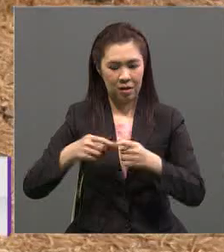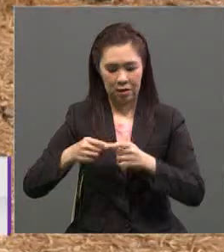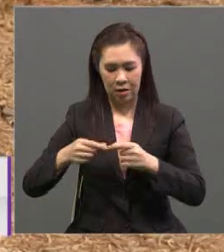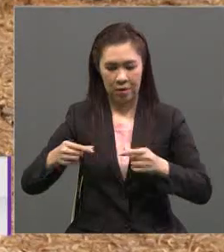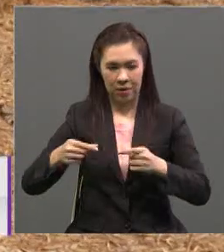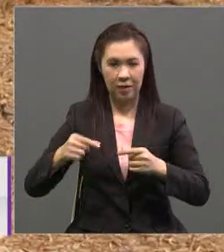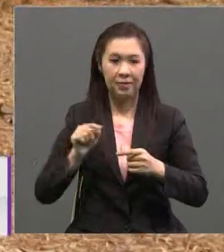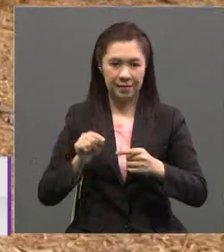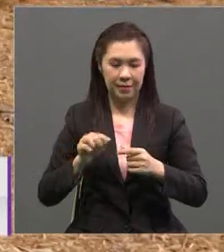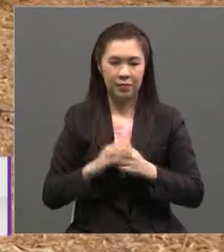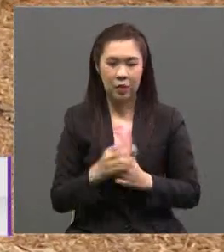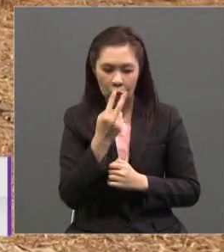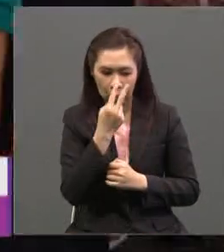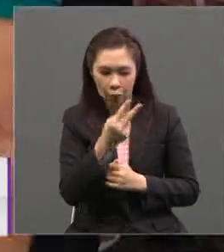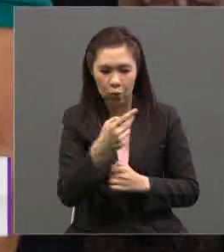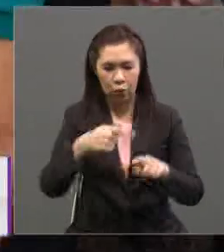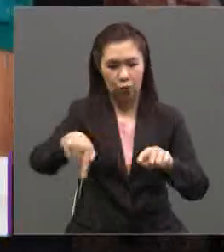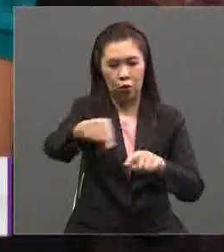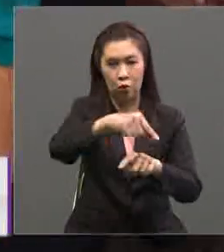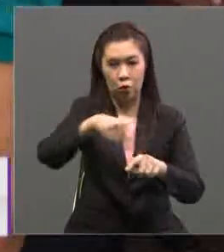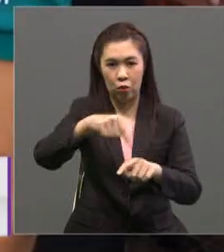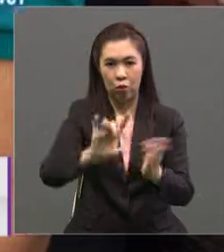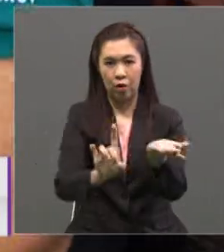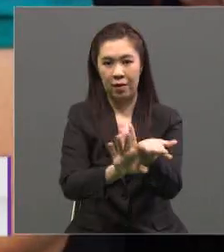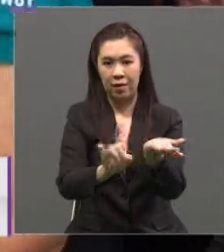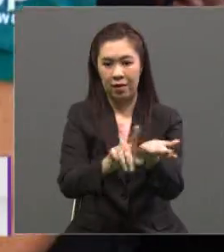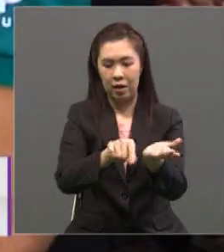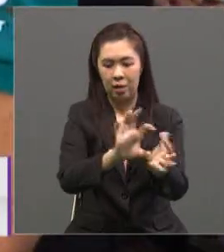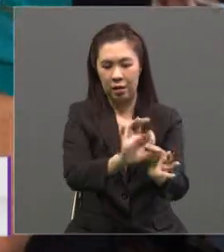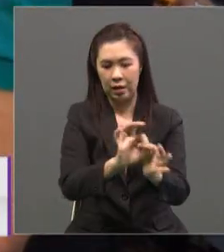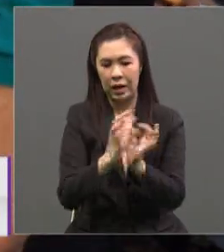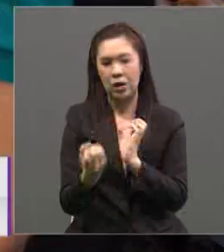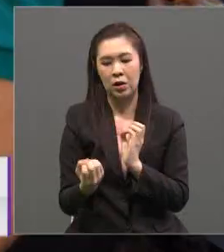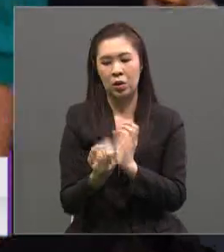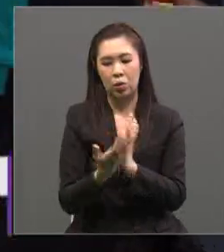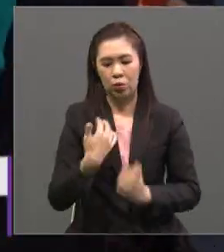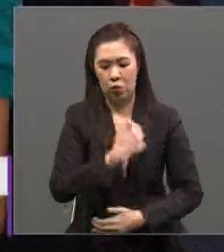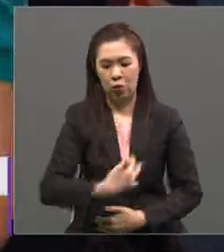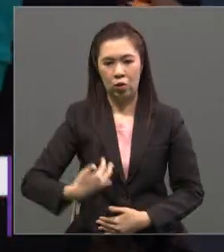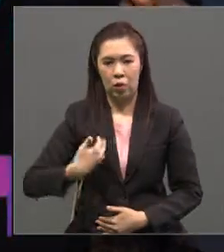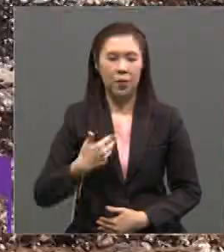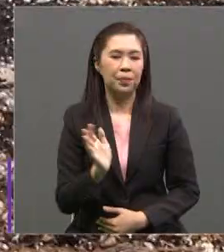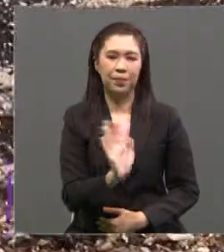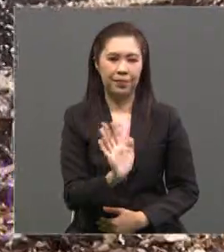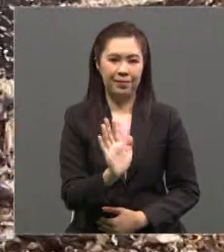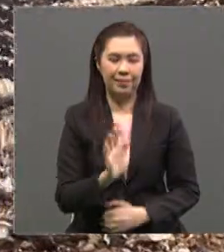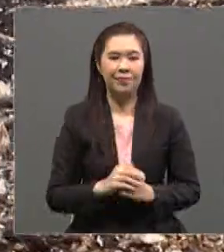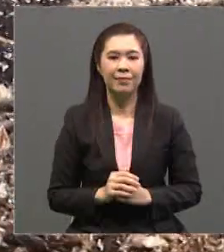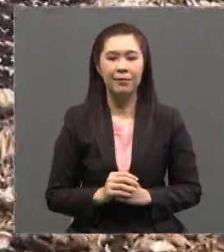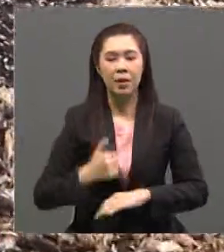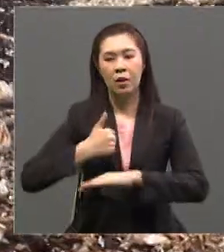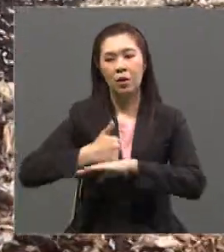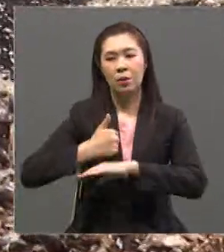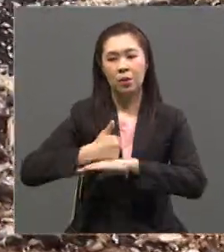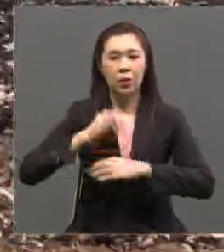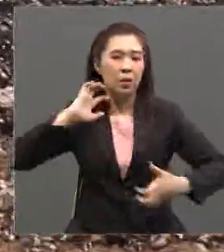าก็พบว่าคุณภาพอากาศในบ่อขยะเนี่ยไม่ก่อให้เกิดผลกระทบต่อสุขภาพของประชาชนแล้วซึ่งทางผู้ว่า